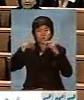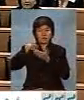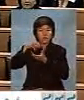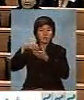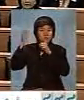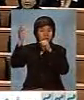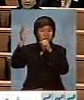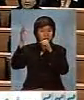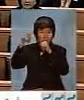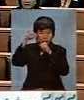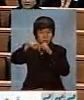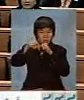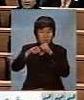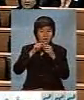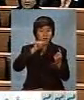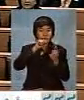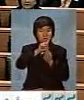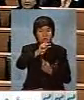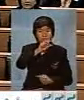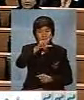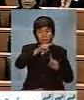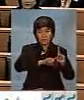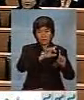าเมื่อวันที่23สิงหา